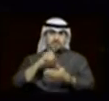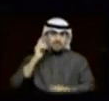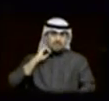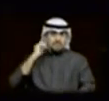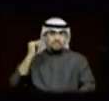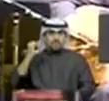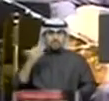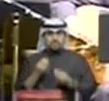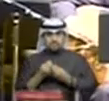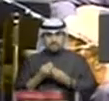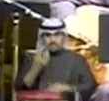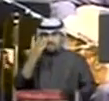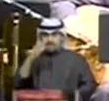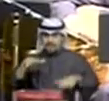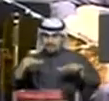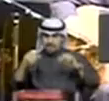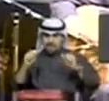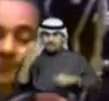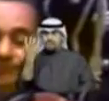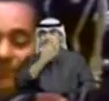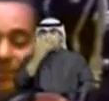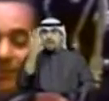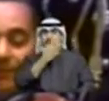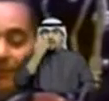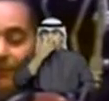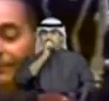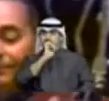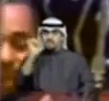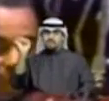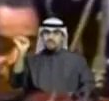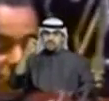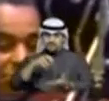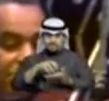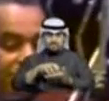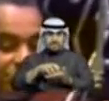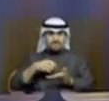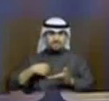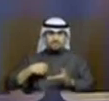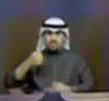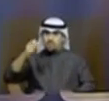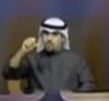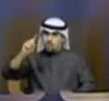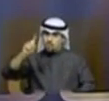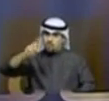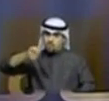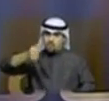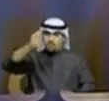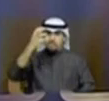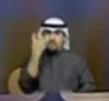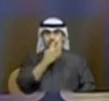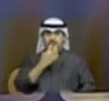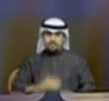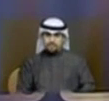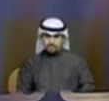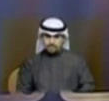إلى أمسية غنائية أحياها كوكبة من فناني دار الأوبرا المصرية. كان الاحتكاك والالتقاء